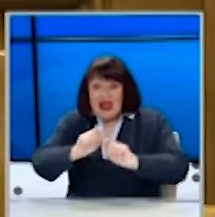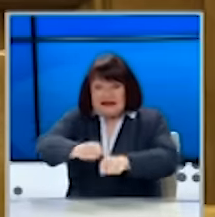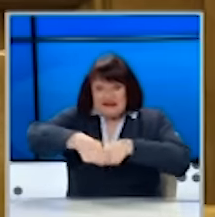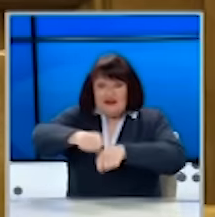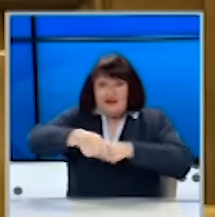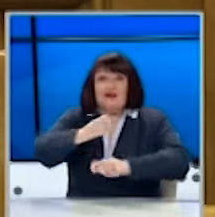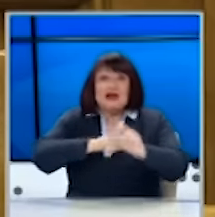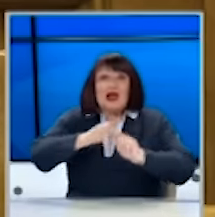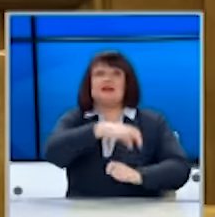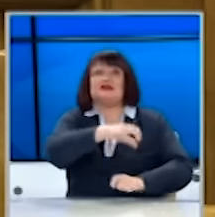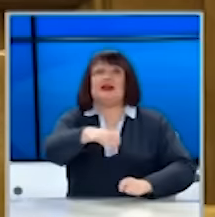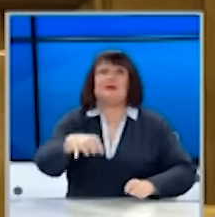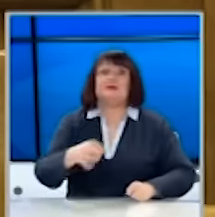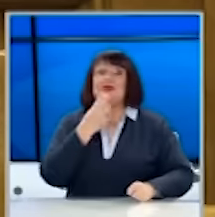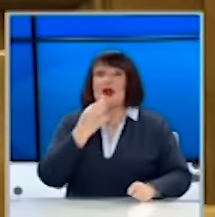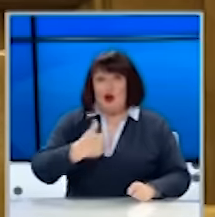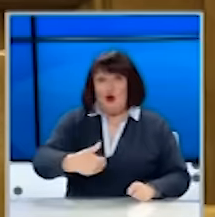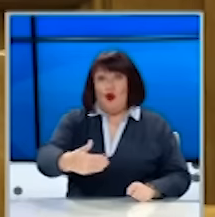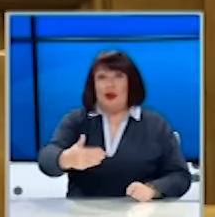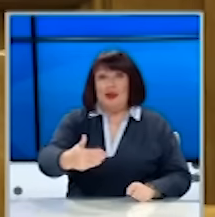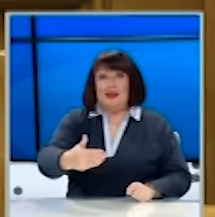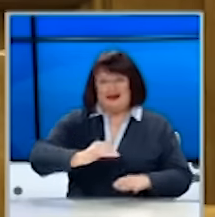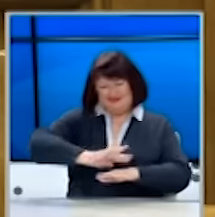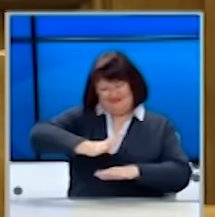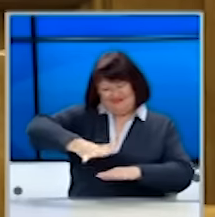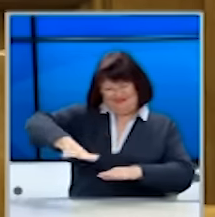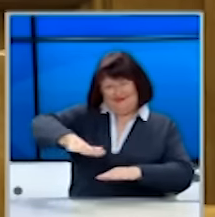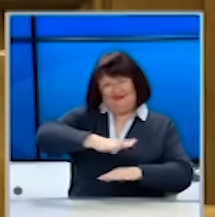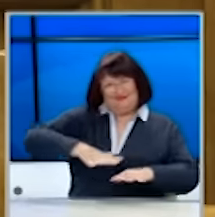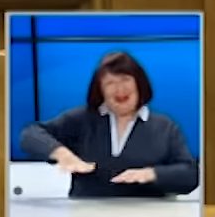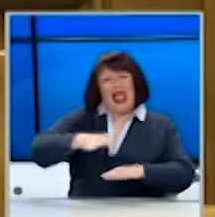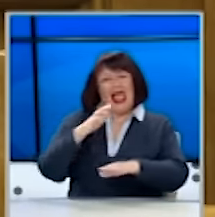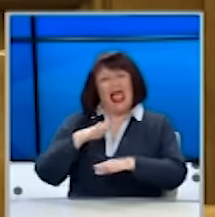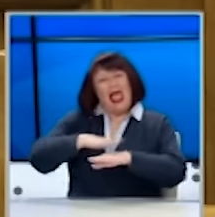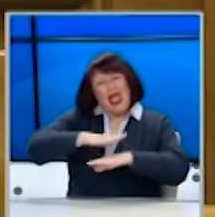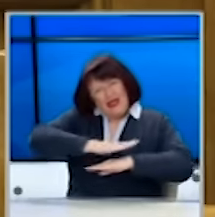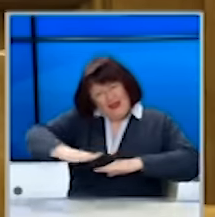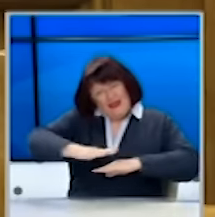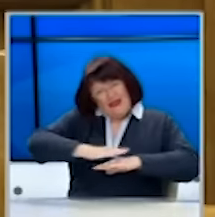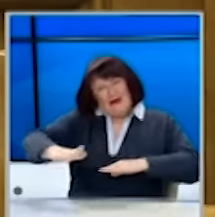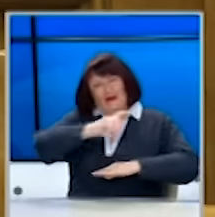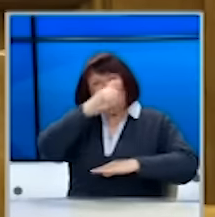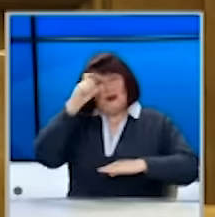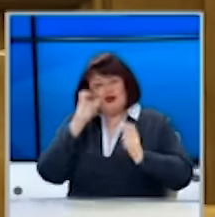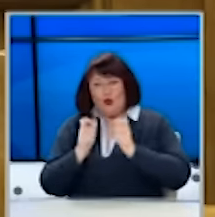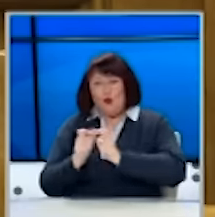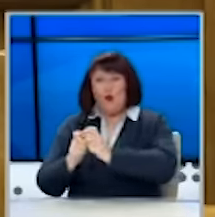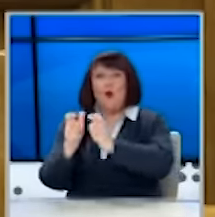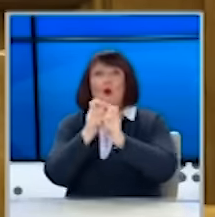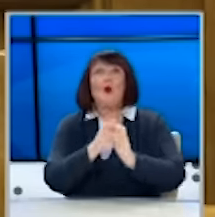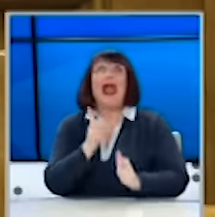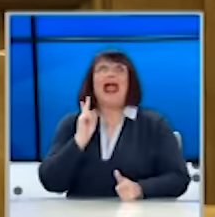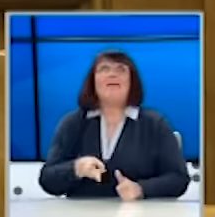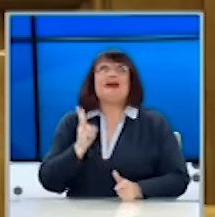αλλού βέβαια, γιατί λόγω και της συγκεκριμένης εκεί μορφολογίας και σύστασης του εδάφους, ολόκληρα χωριά κινδυνεύουν να